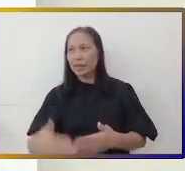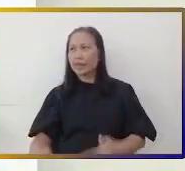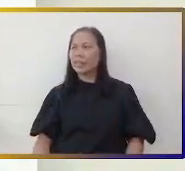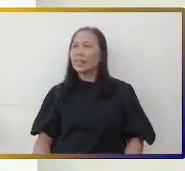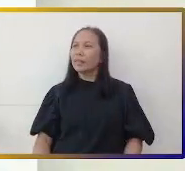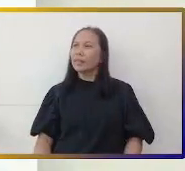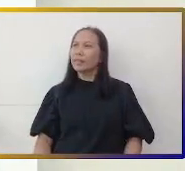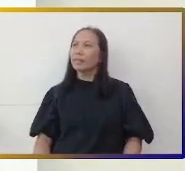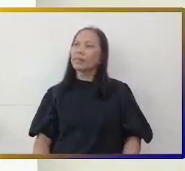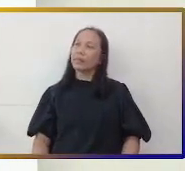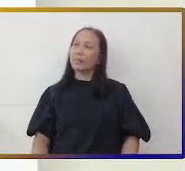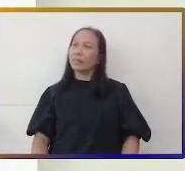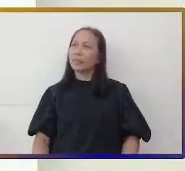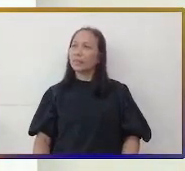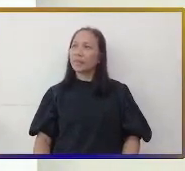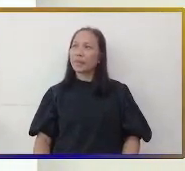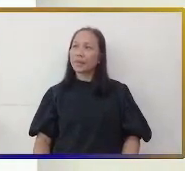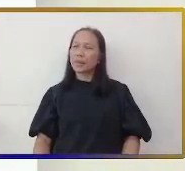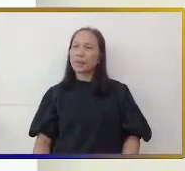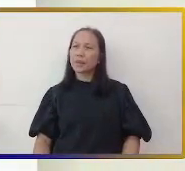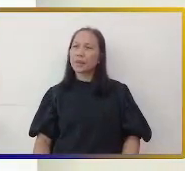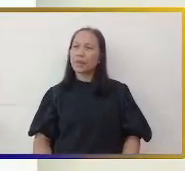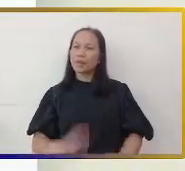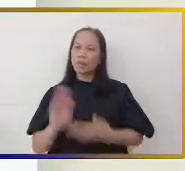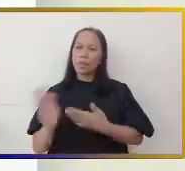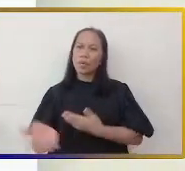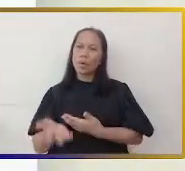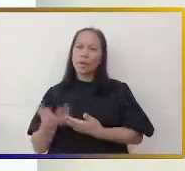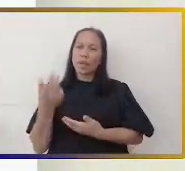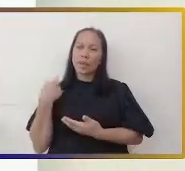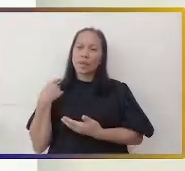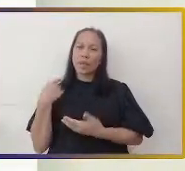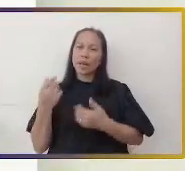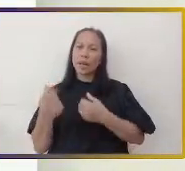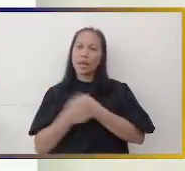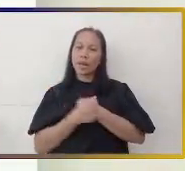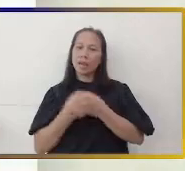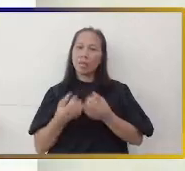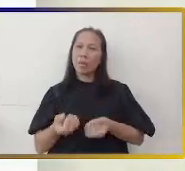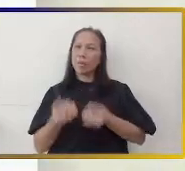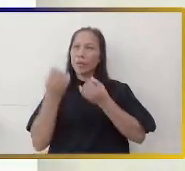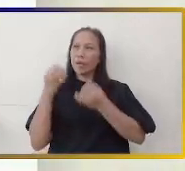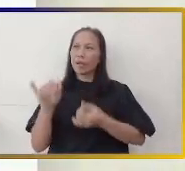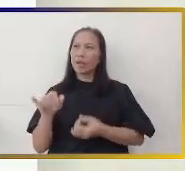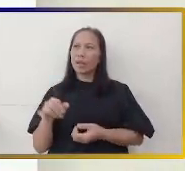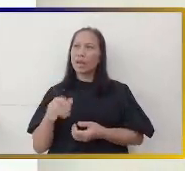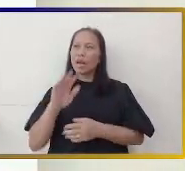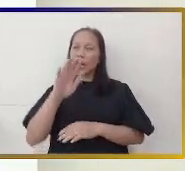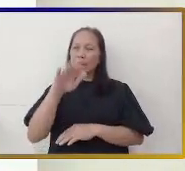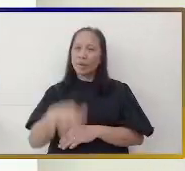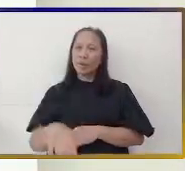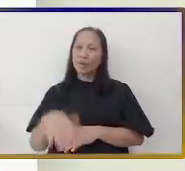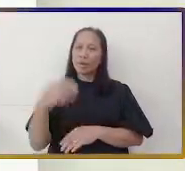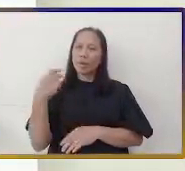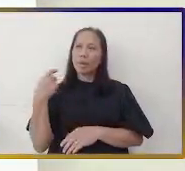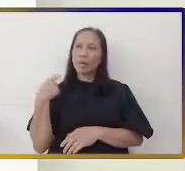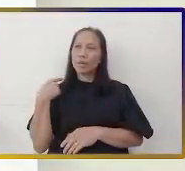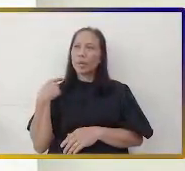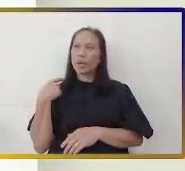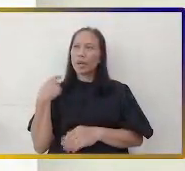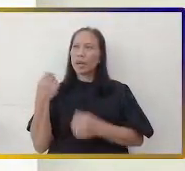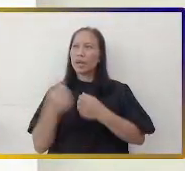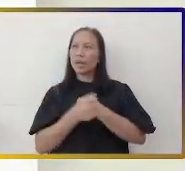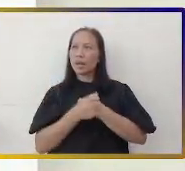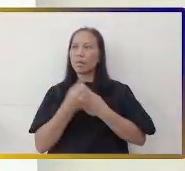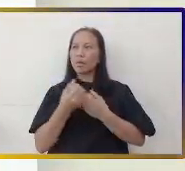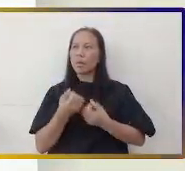sinusundan ko lang morning may love offering ako afternoon may love offering ako and Wednesday yun na